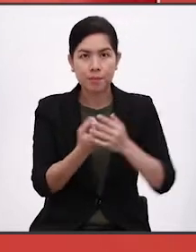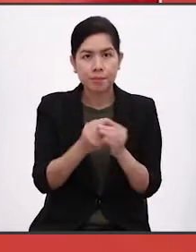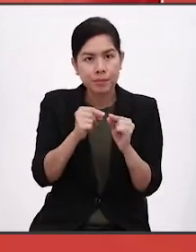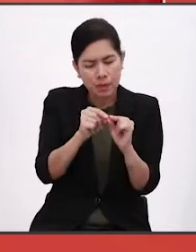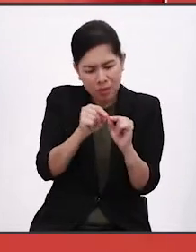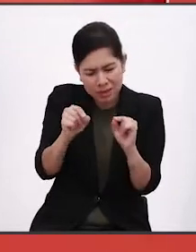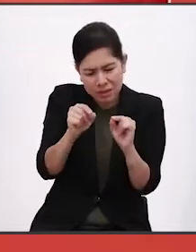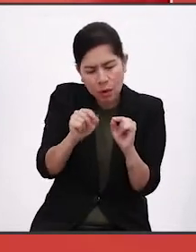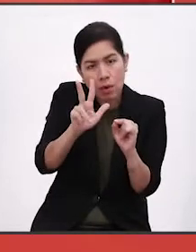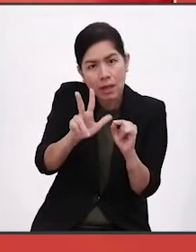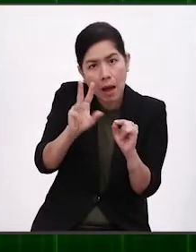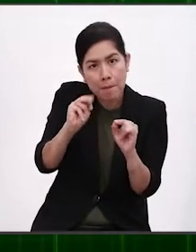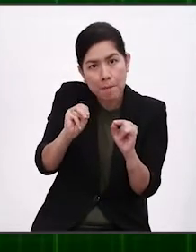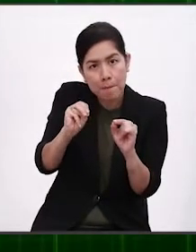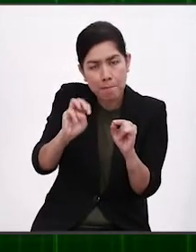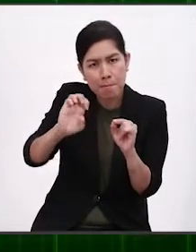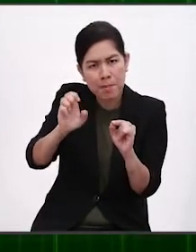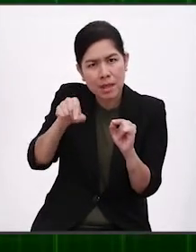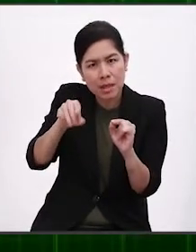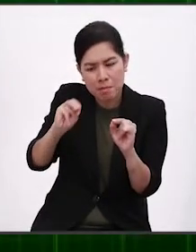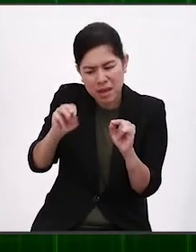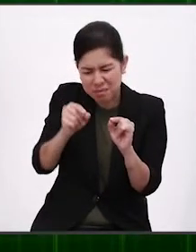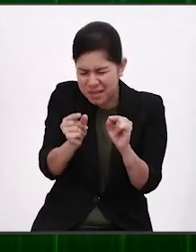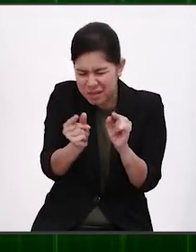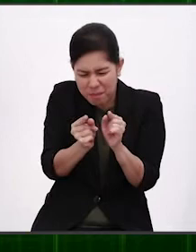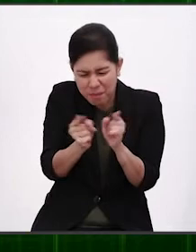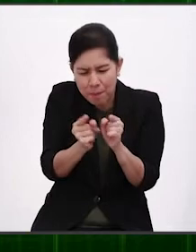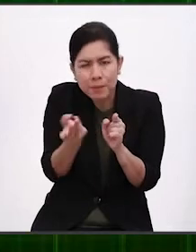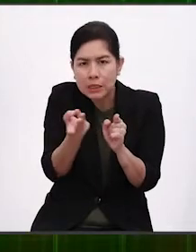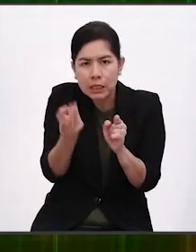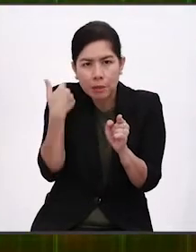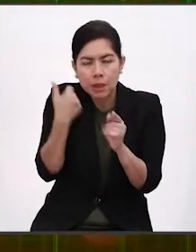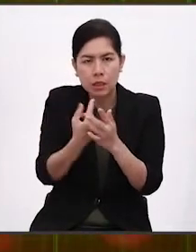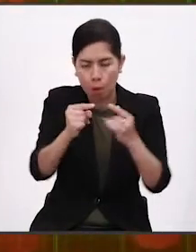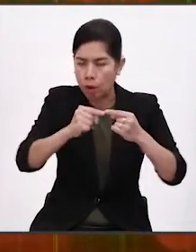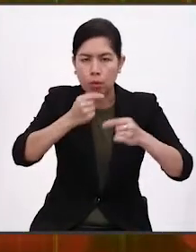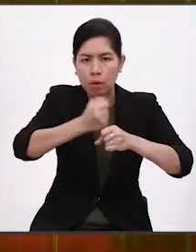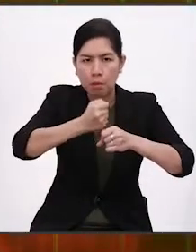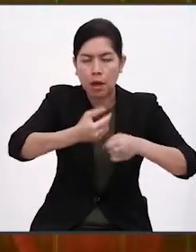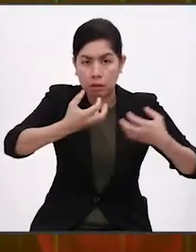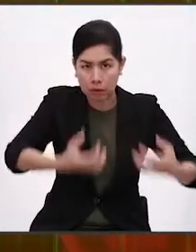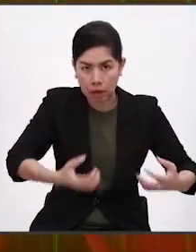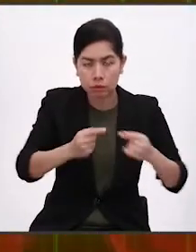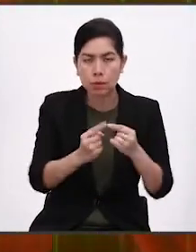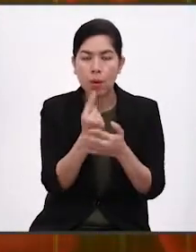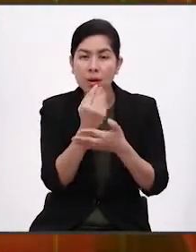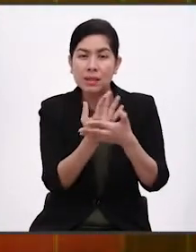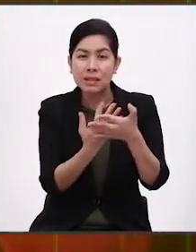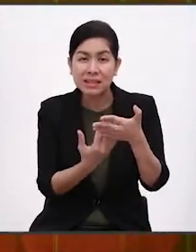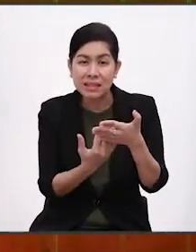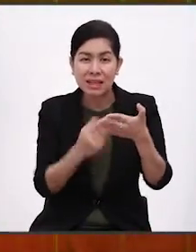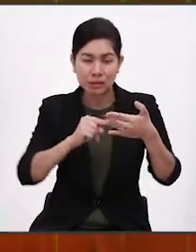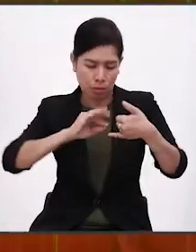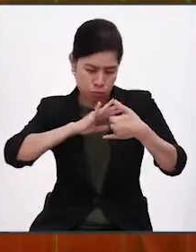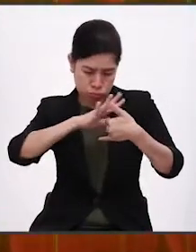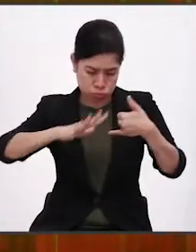เมตรเท่านั้นเองนิดเดียวนะครับแต่ว่ามันต้องทำงานหนักมากมันจะเลือดที่จะไปเลี้ยงส่วนต่างๆของร่างกายเนี่ยแต่ละครั้งเนี่ยจะไป